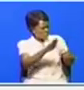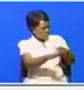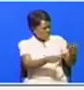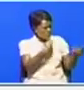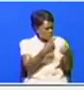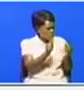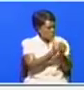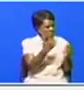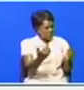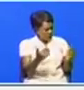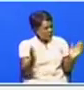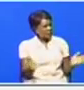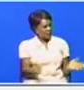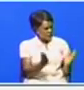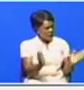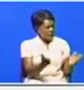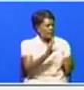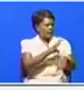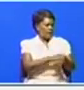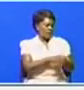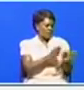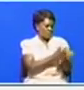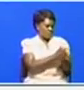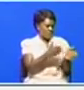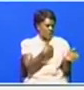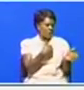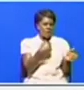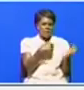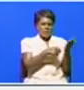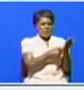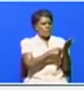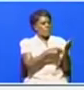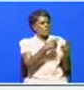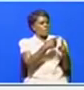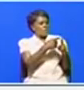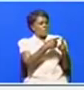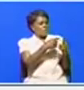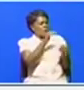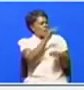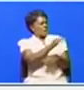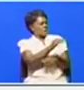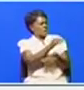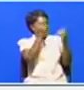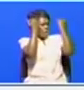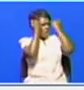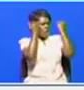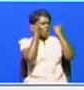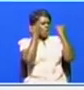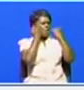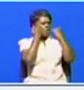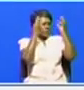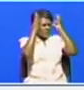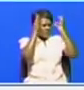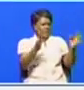wako ilikupa motisha ya kutaka hata kuendelea. Kabisa. Mezubeda, mimi naitwa Karioki kutoka Olkalau. Nauliza mbona mahakama kuu